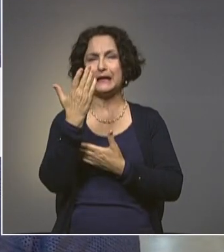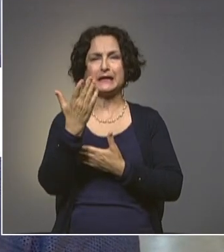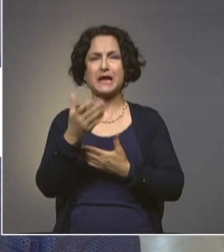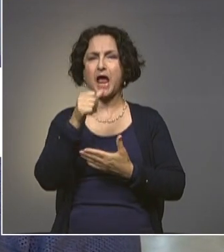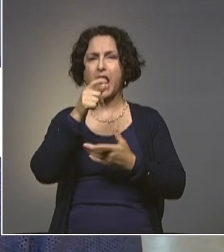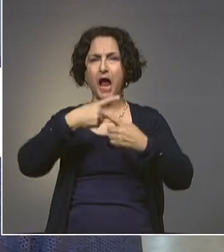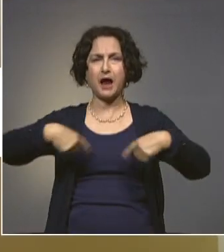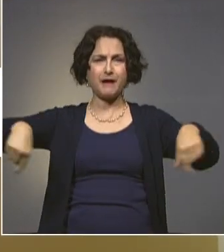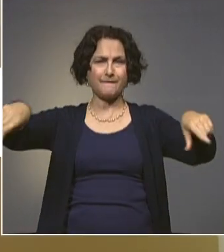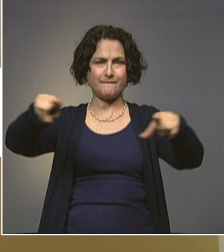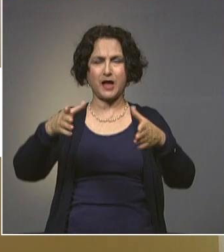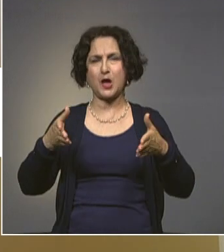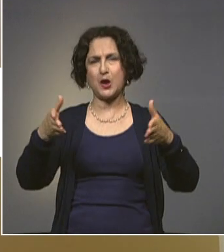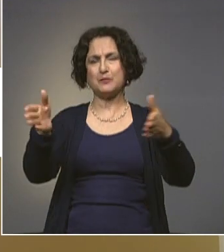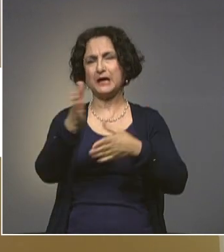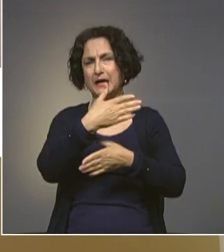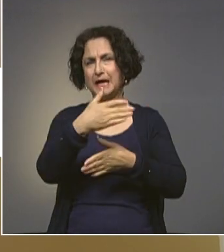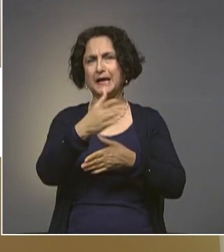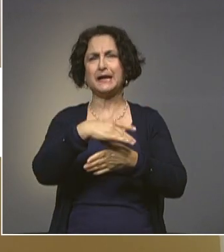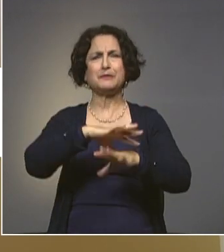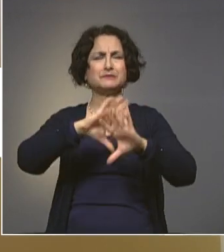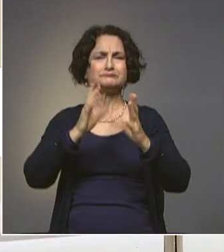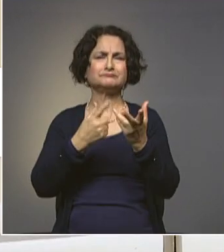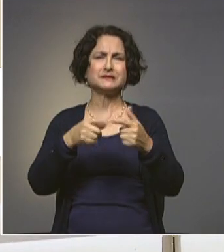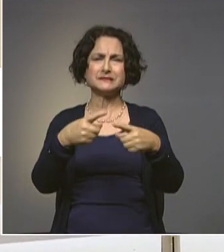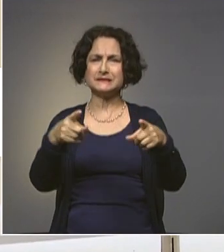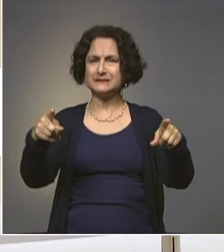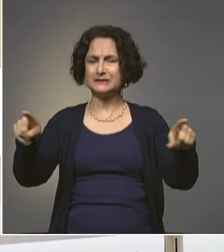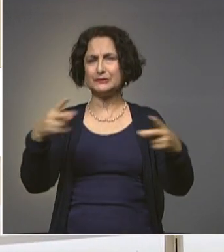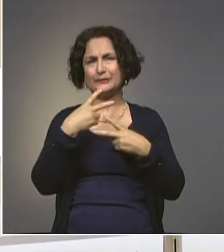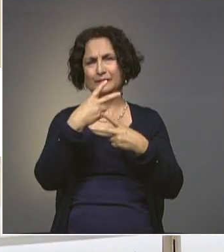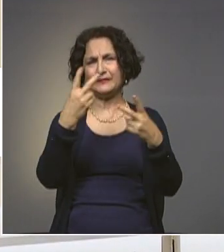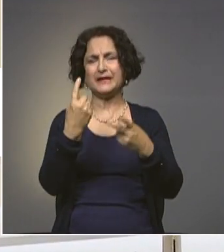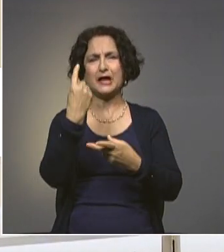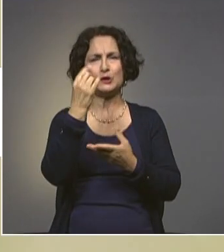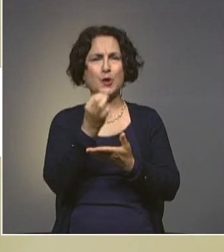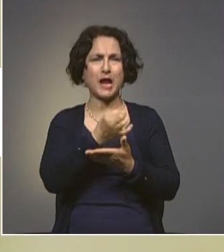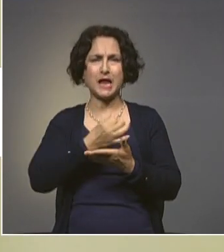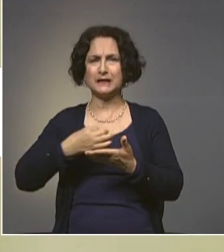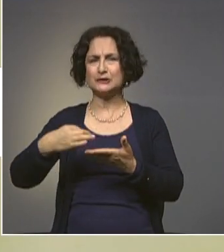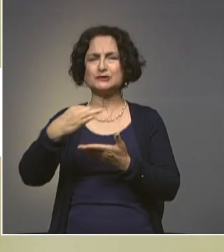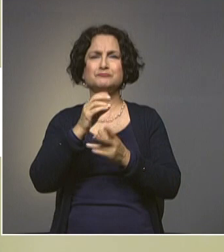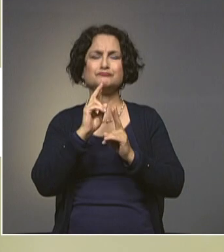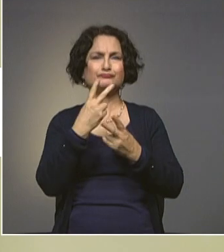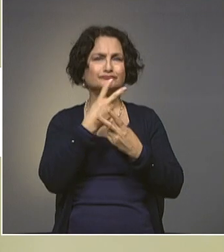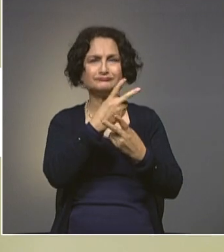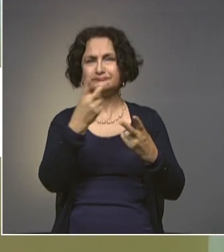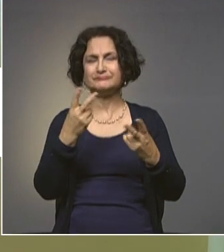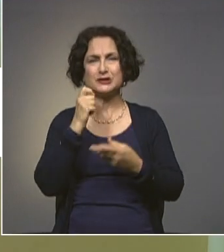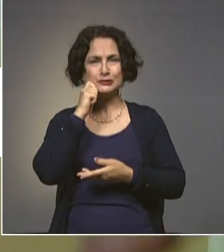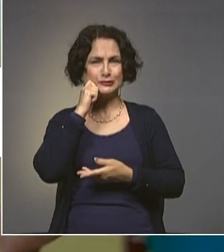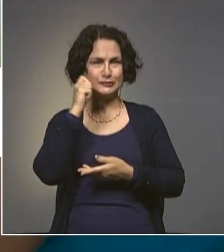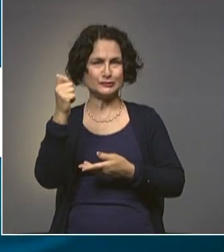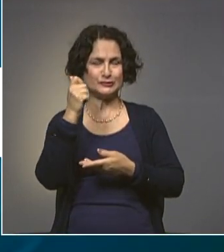други атрактивни риби. Зала с едноклетъчни, с модели на едноклетъчни, в която посетителите могат да видят и живи екземпляри